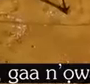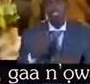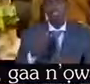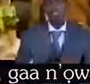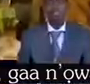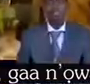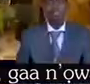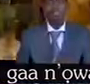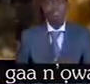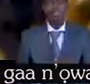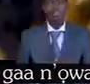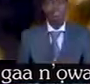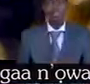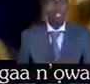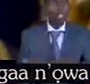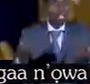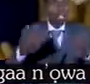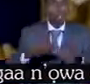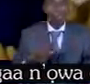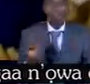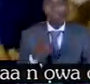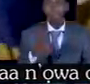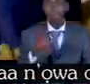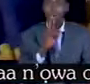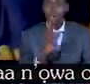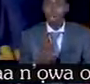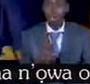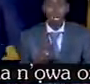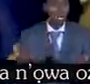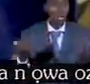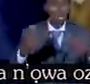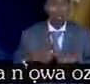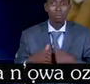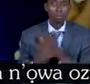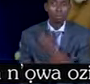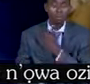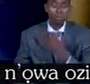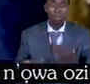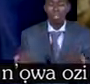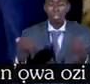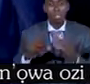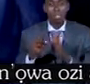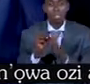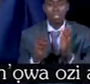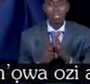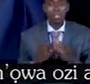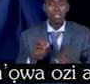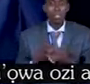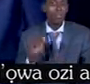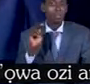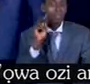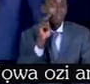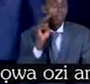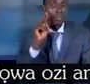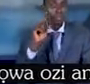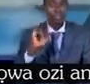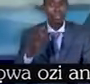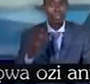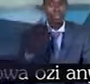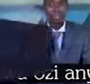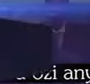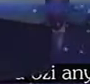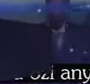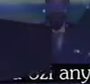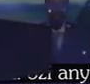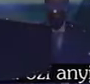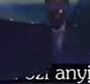Amen. Ebe ọbụla gị nọ ugbu a, na mba ọbụla, na steeti ọbụla na Naịjirịa, na steeti ọbụla n'ụwa